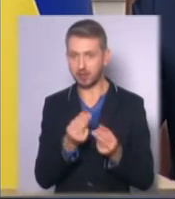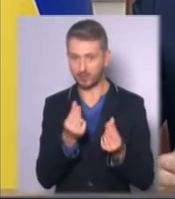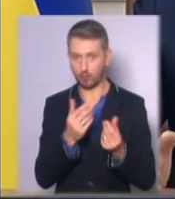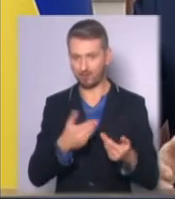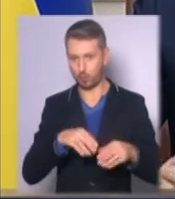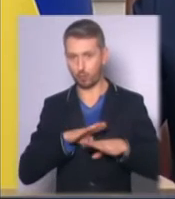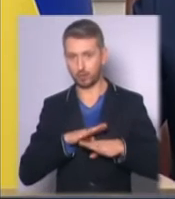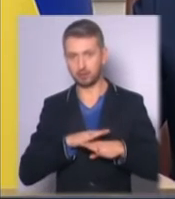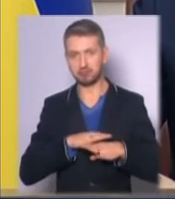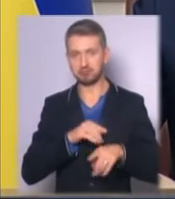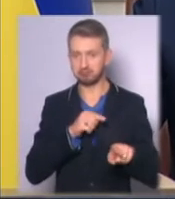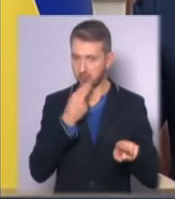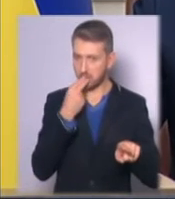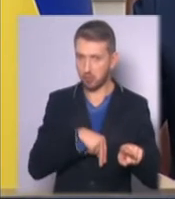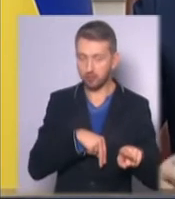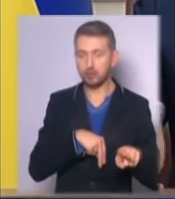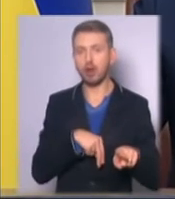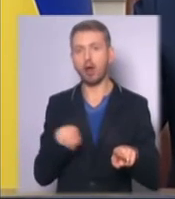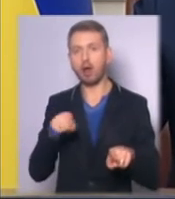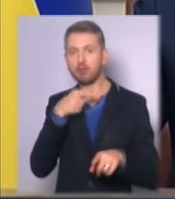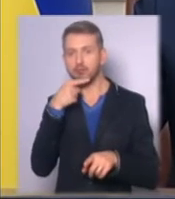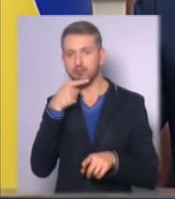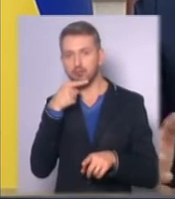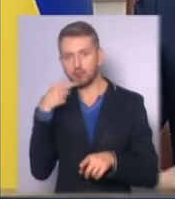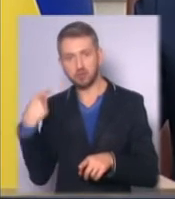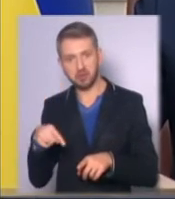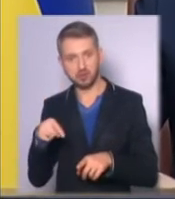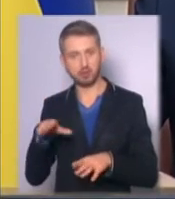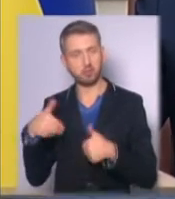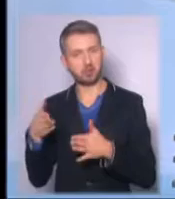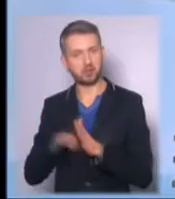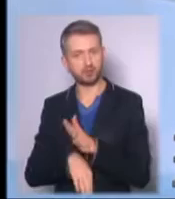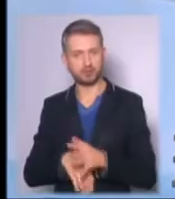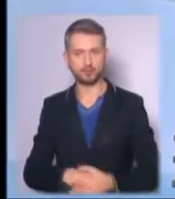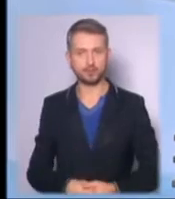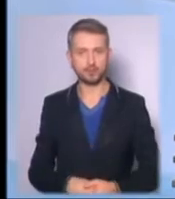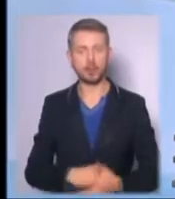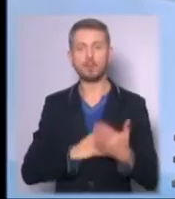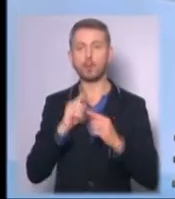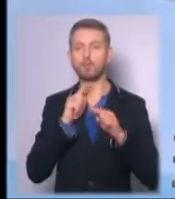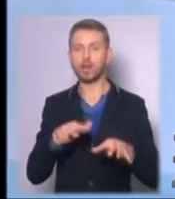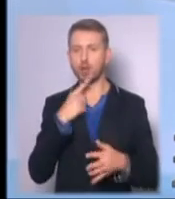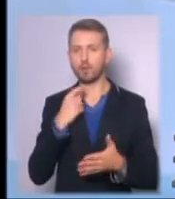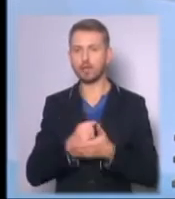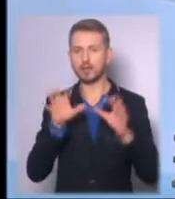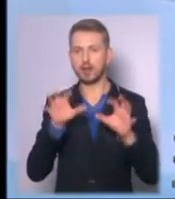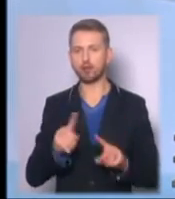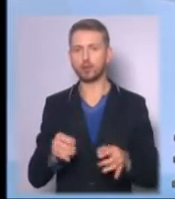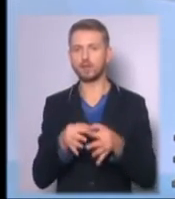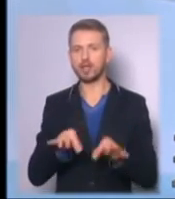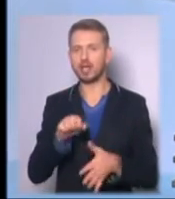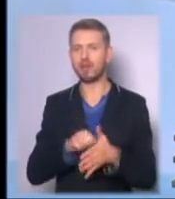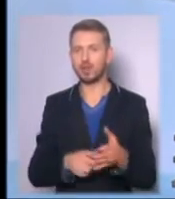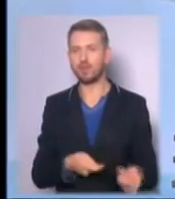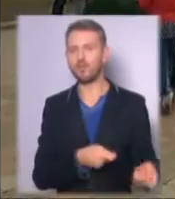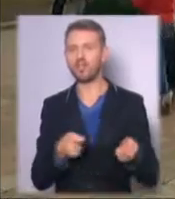пропозиції, набагато кращі, ніж пропозиції, які від східного сусіда. Верховна Рада ухвалила закон, що звільняє від